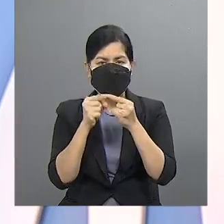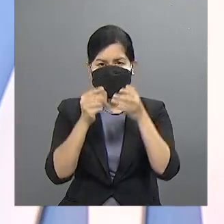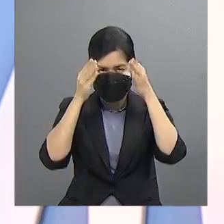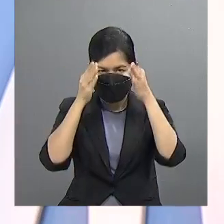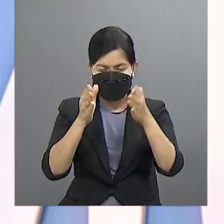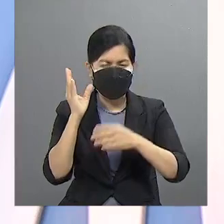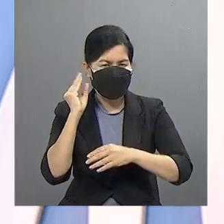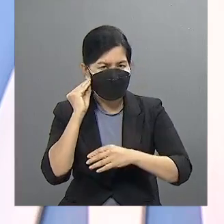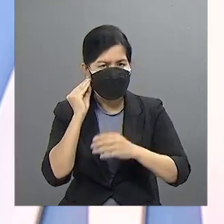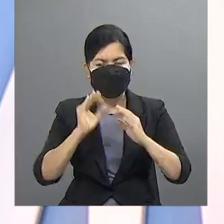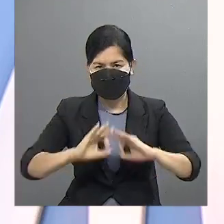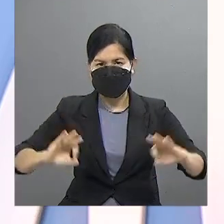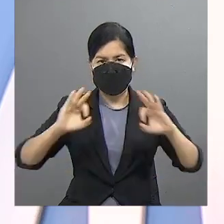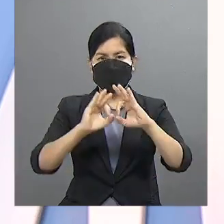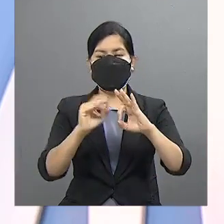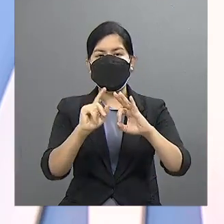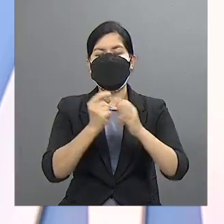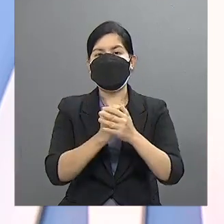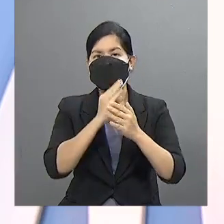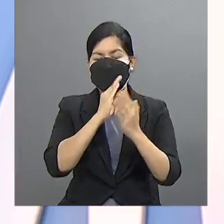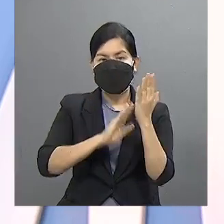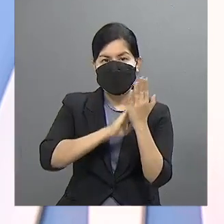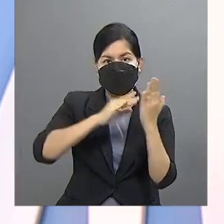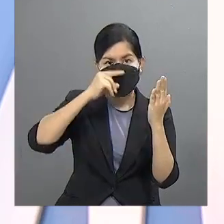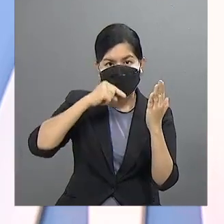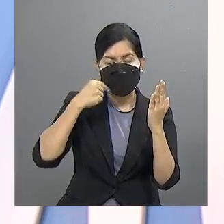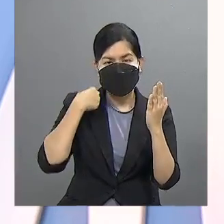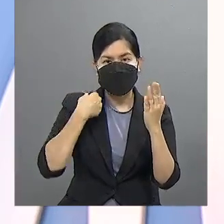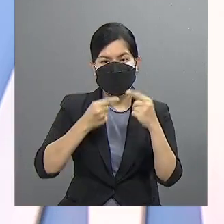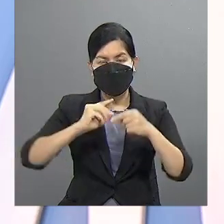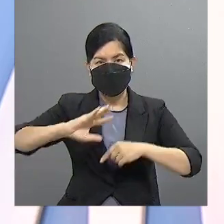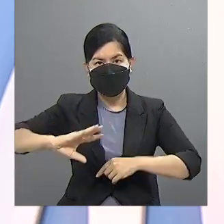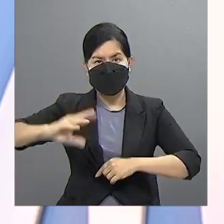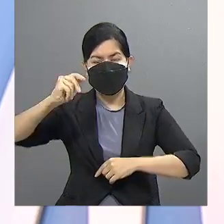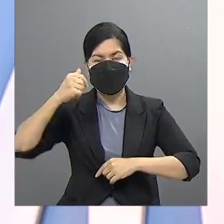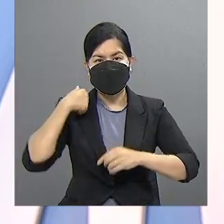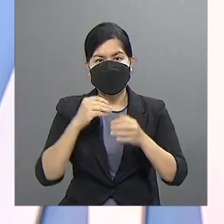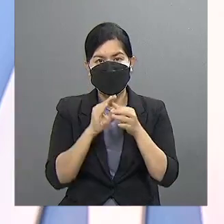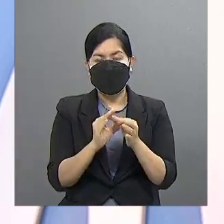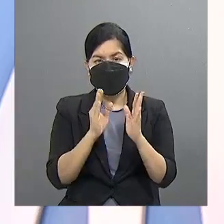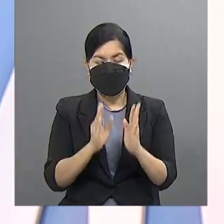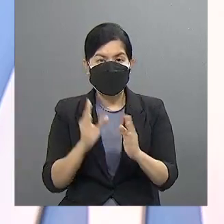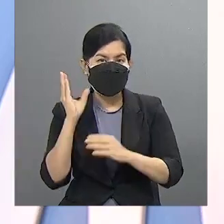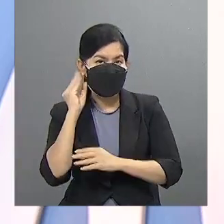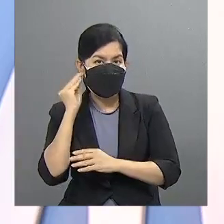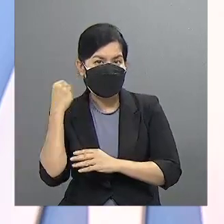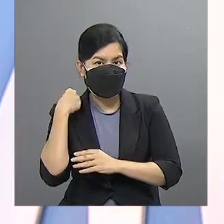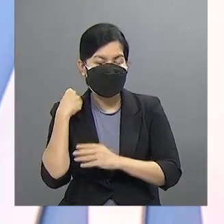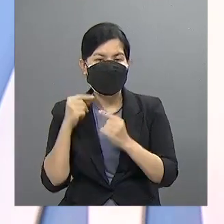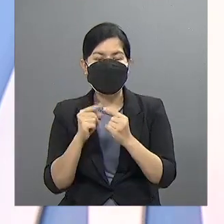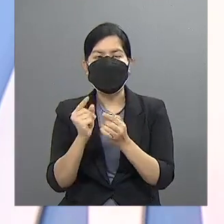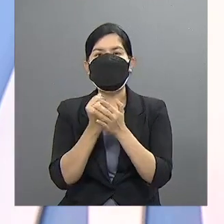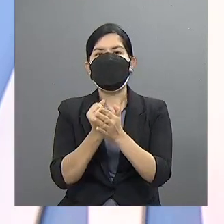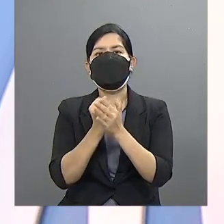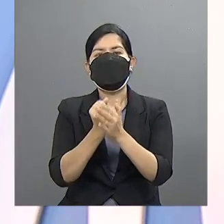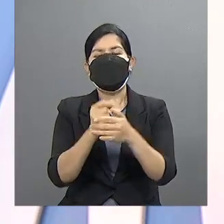หากประเทศเรามีการพัฒนานักฟังเชิงลึกแบบนี้มากยิ่งขึ้นนะคะก็จะสามารถช่วยเหลือผู้ที่มีภาวะจิตเ